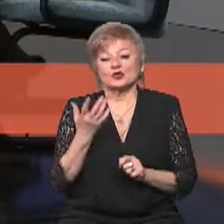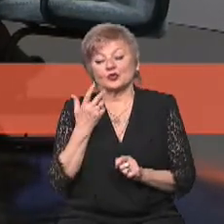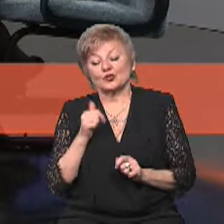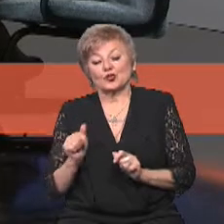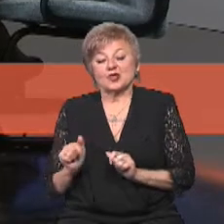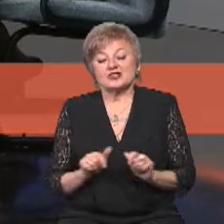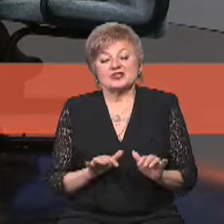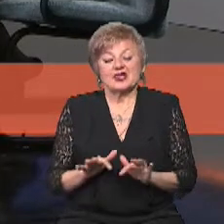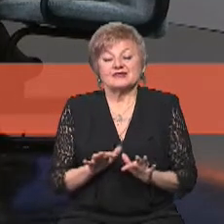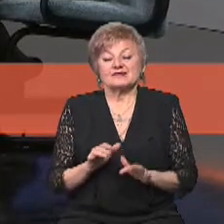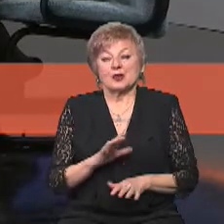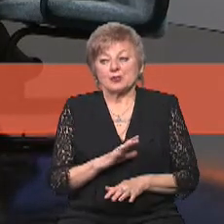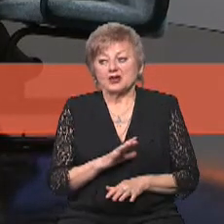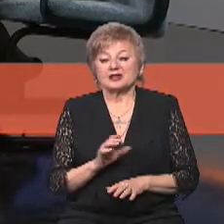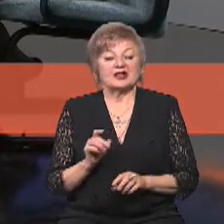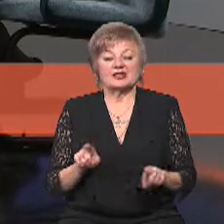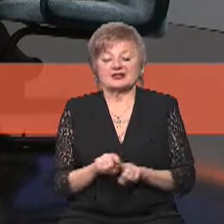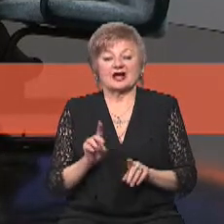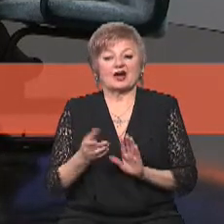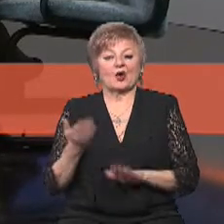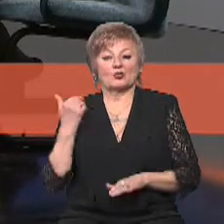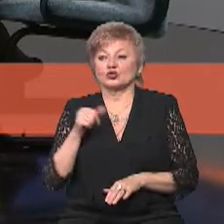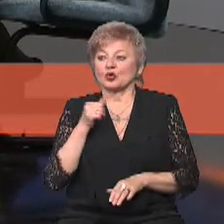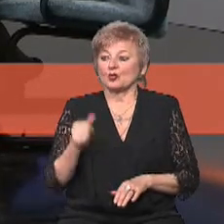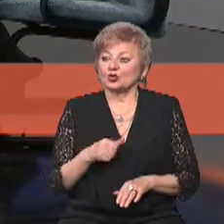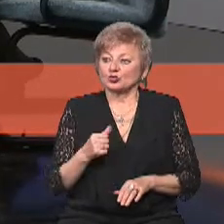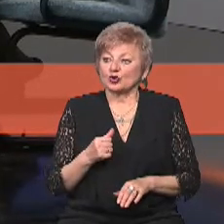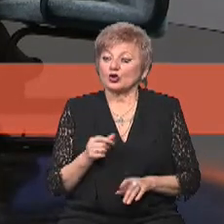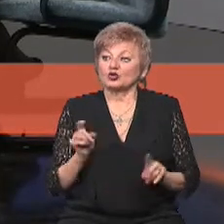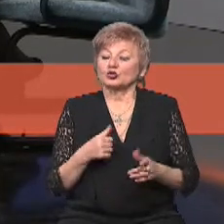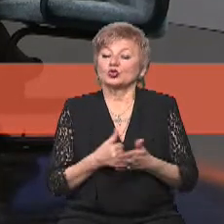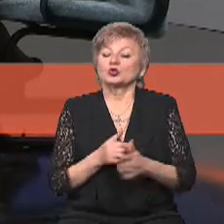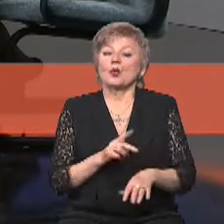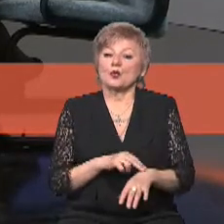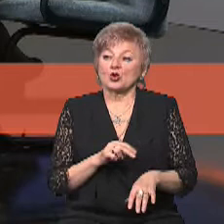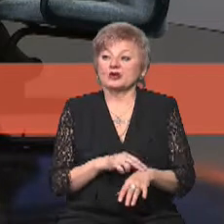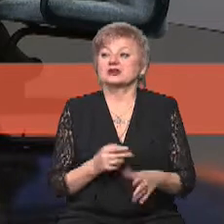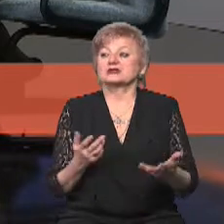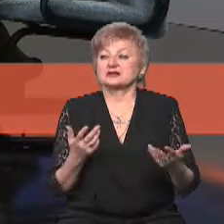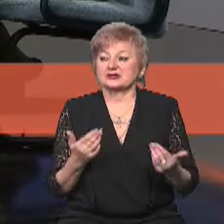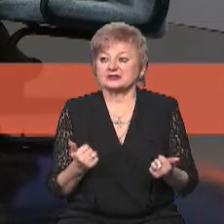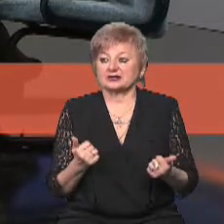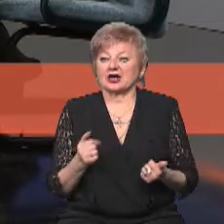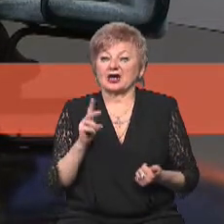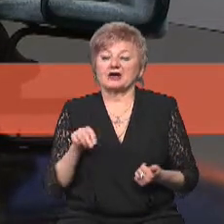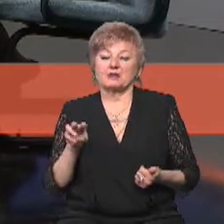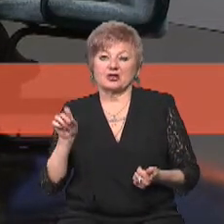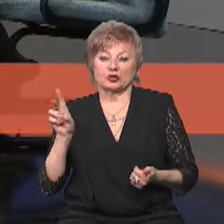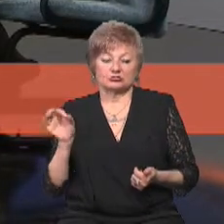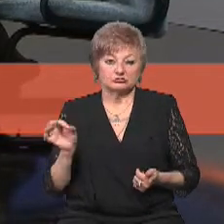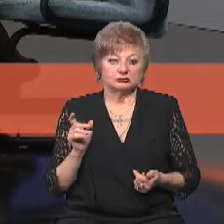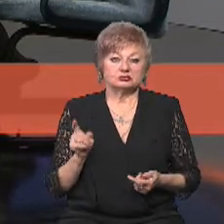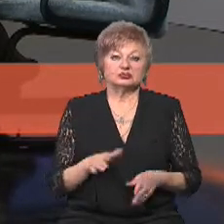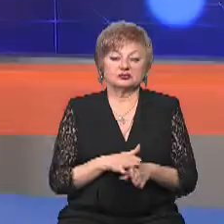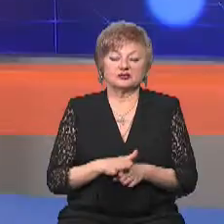дійде, щоб не було так, як минулого разу. Щоб це не було декларативно. Щодо поліції також. Дмитро Клименко, він зараз